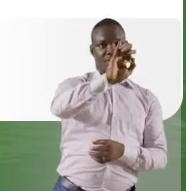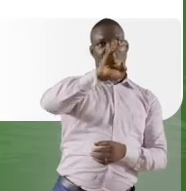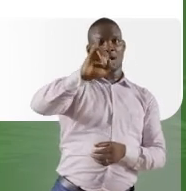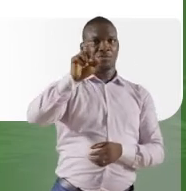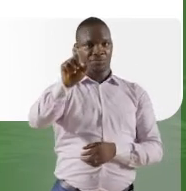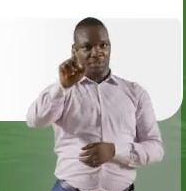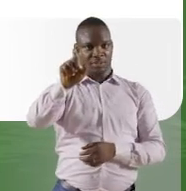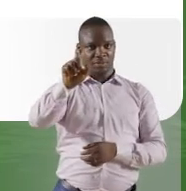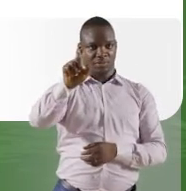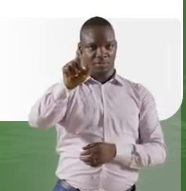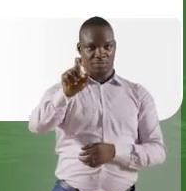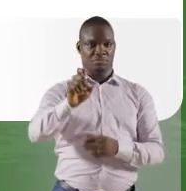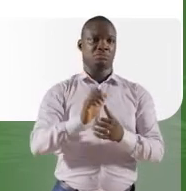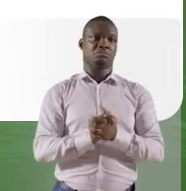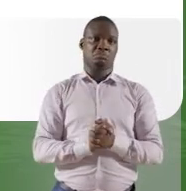d'affixes respectives